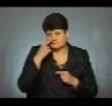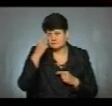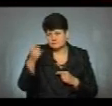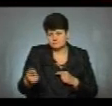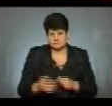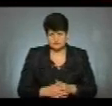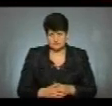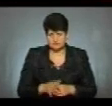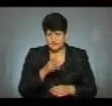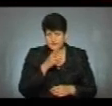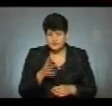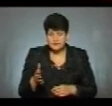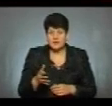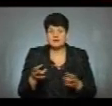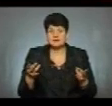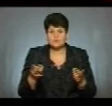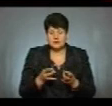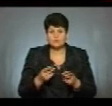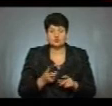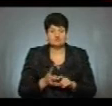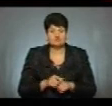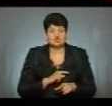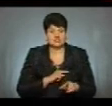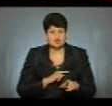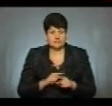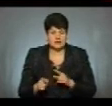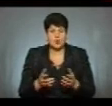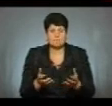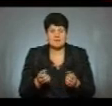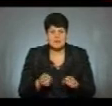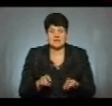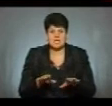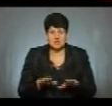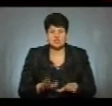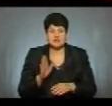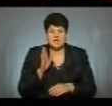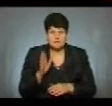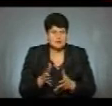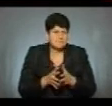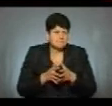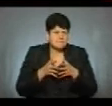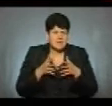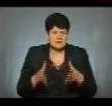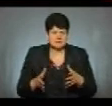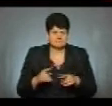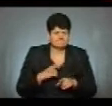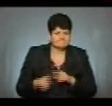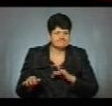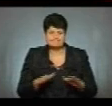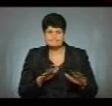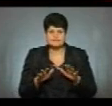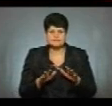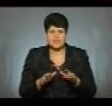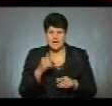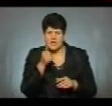І, відповідно, потрібно дуже швидко приймати рішення і бути максимально мобільним. Тобто